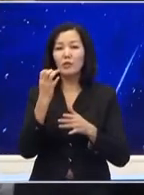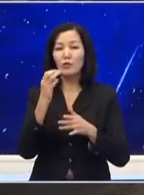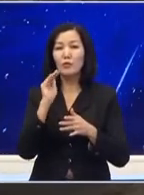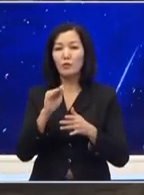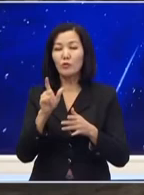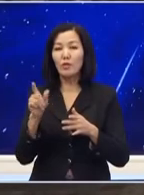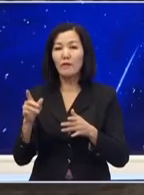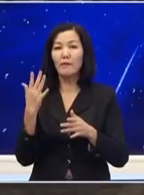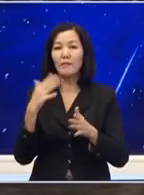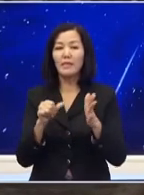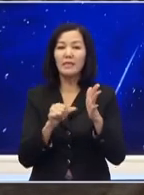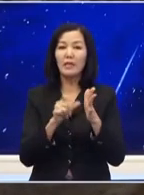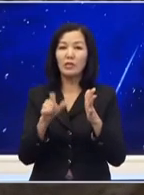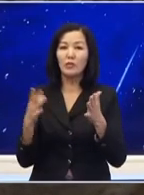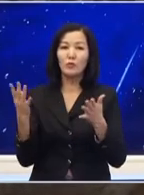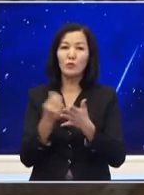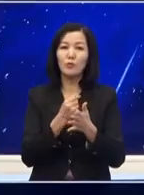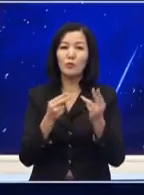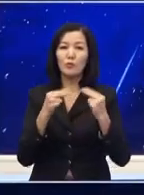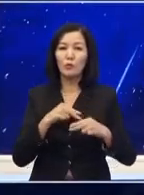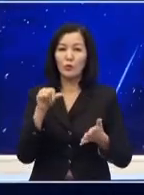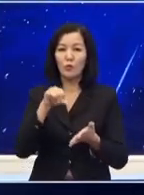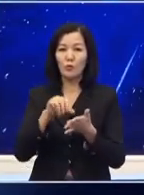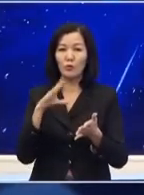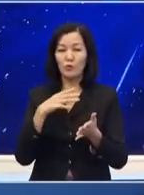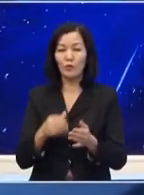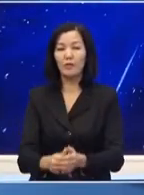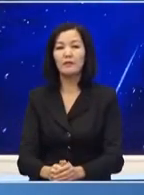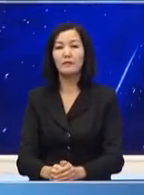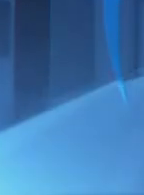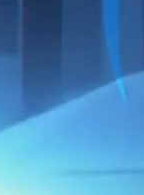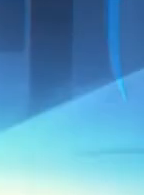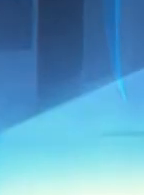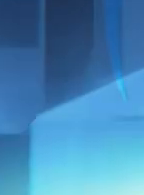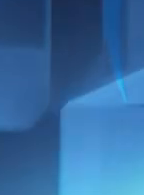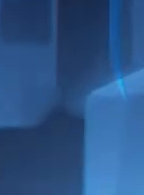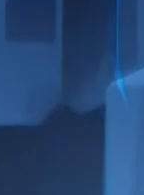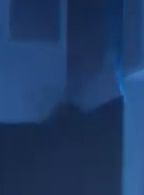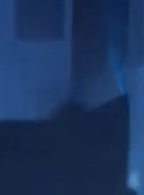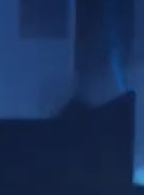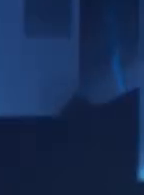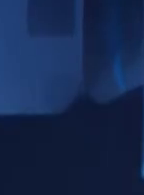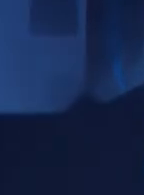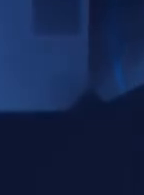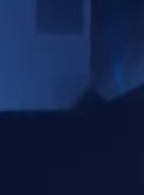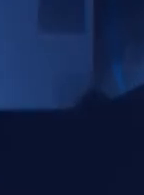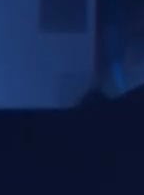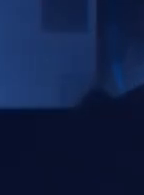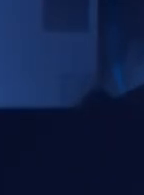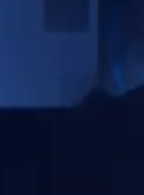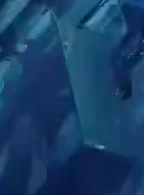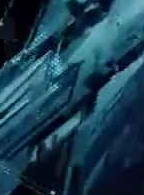человек. 56 из них успешно трудоустроены. Пана Усимбекова, Мадина Берекказы, Абзал Нусипов, телеканал ЖТСУ.